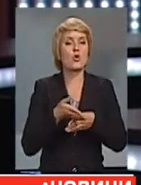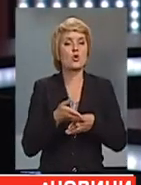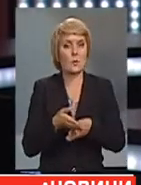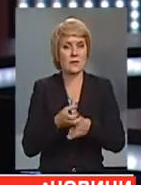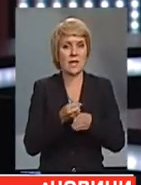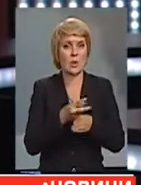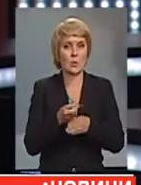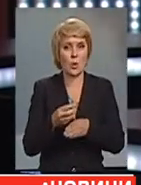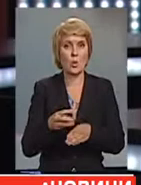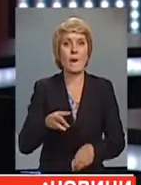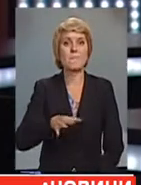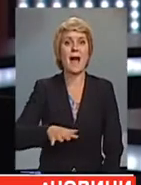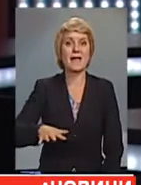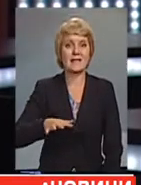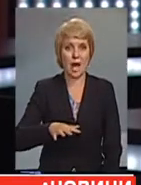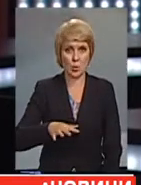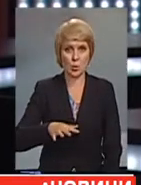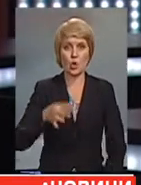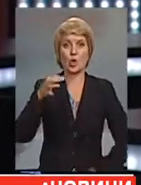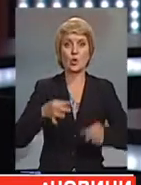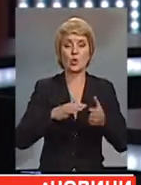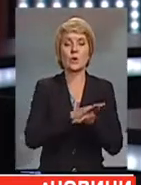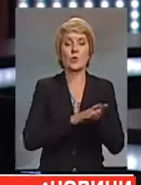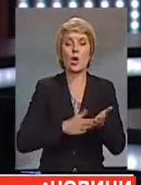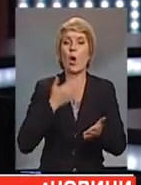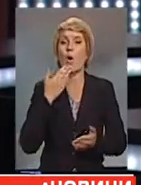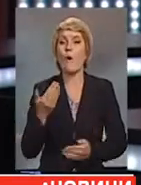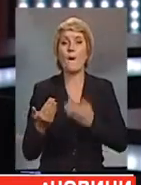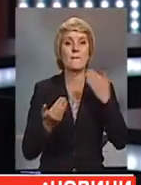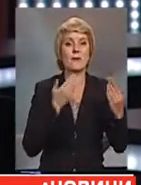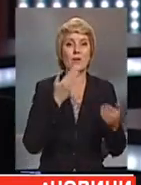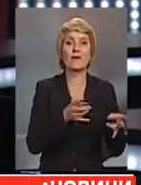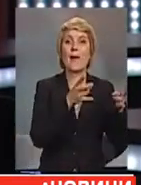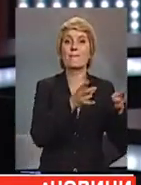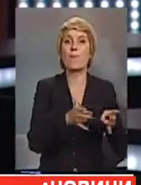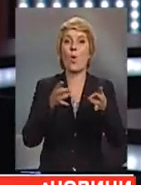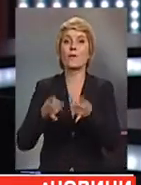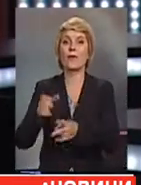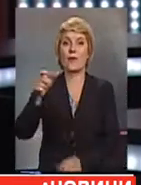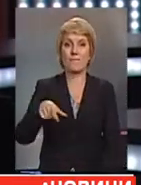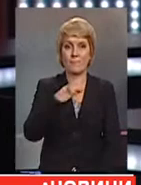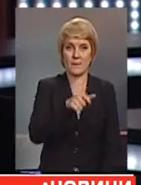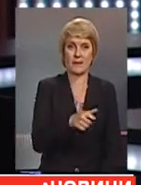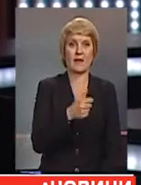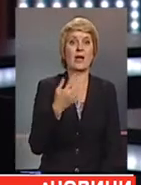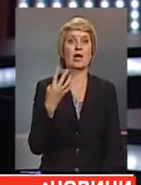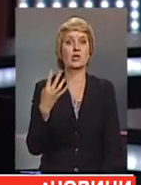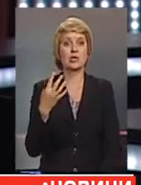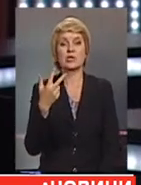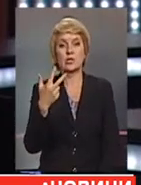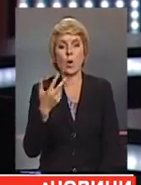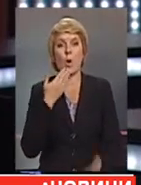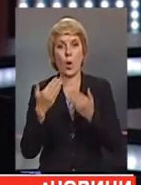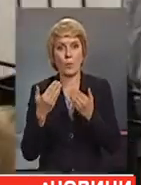Майдану суд далі опитував потерпілих. Сьогодні сторони почали свідчення трьох постраждалих, ще чотирьох опитали два тижні